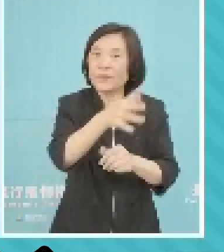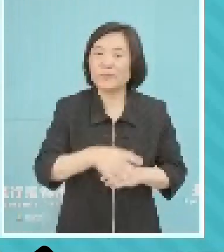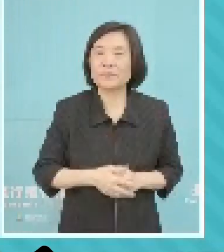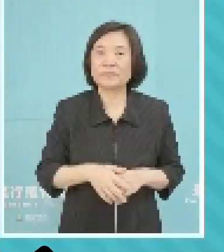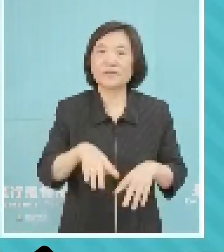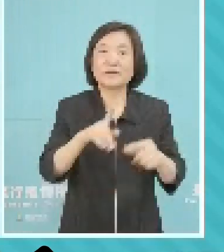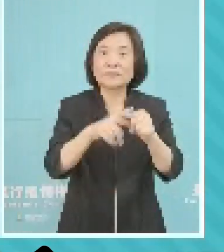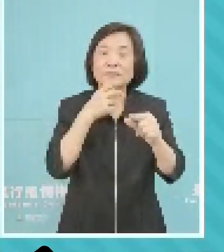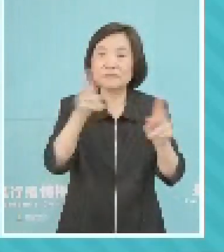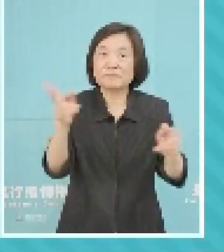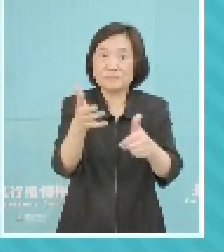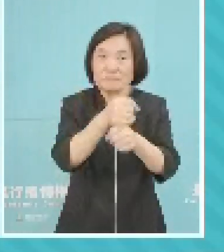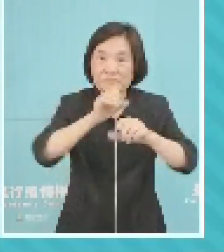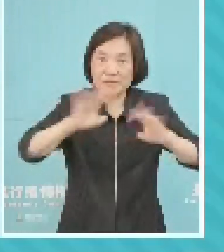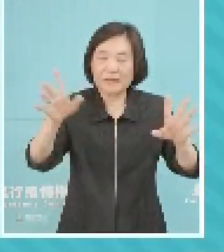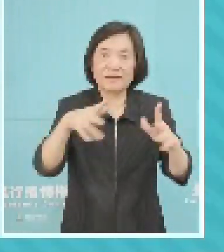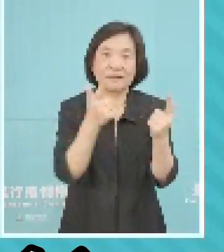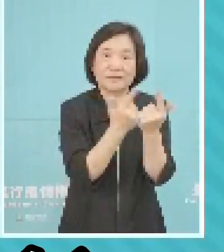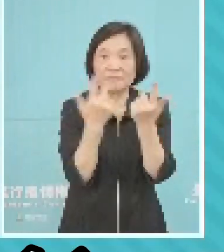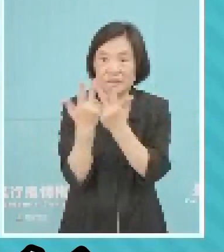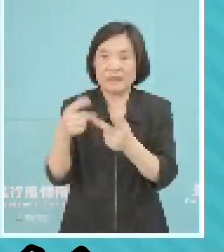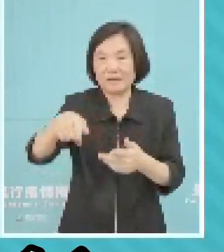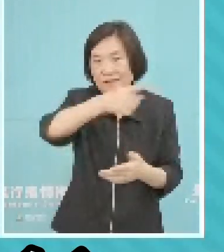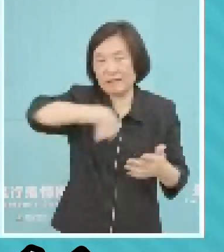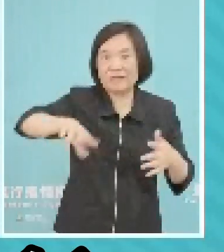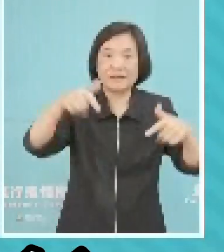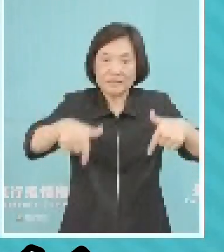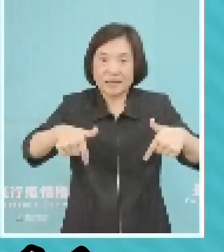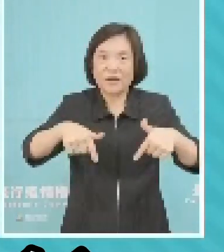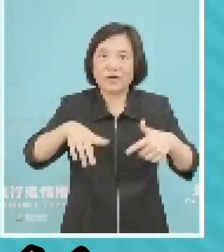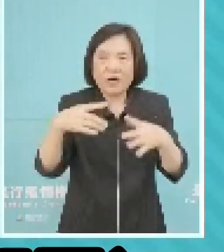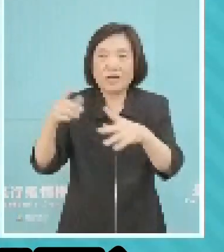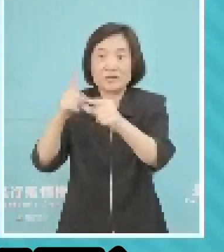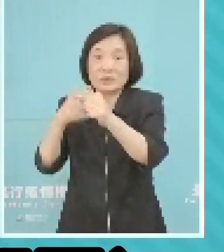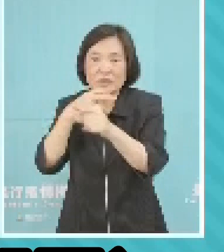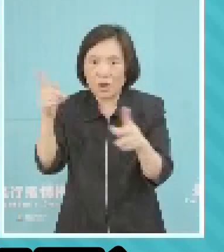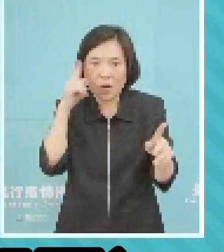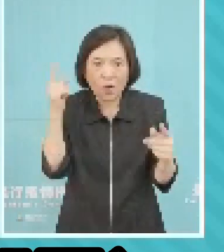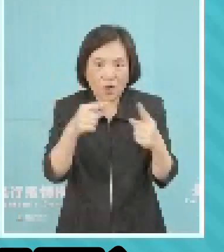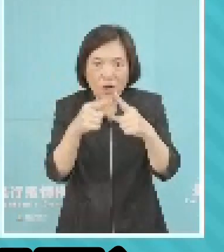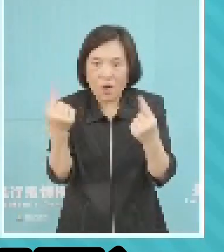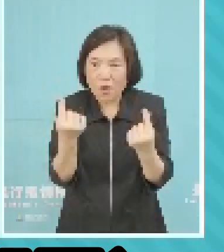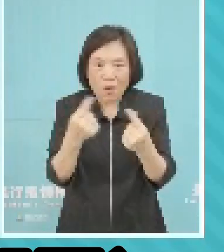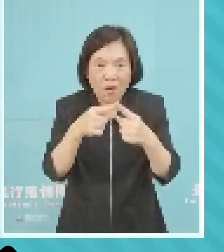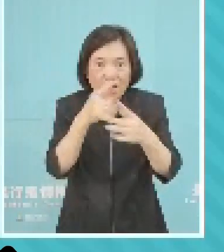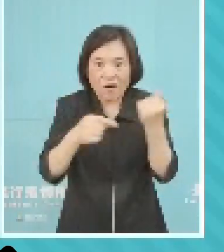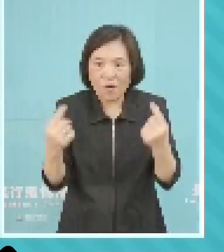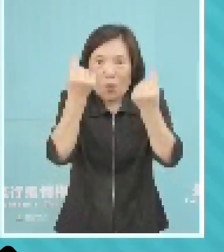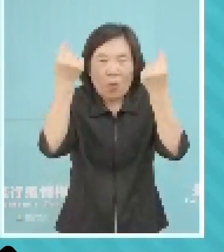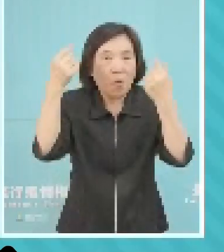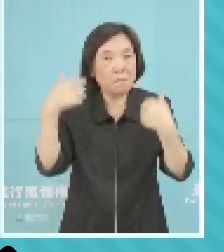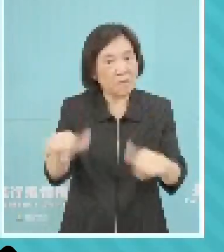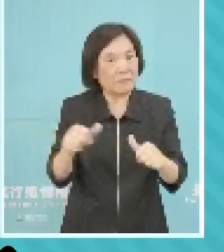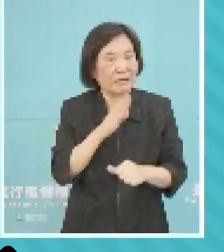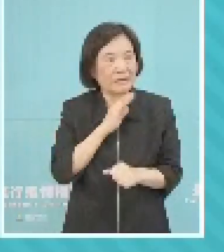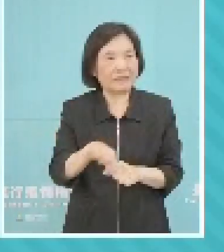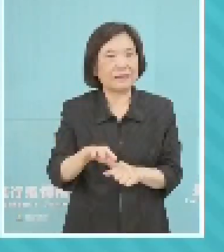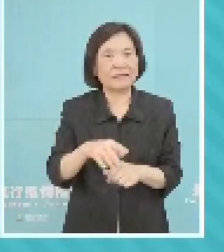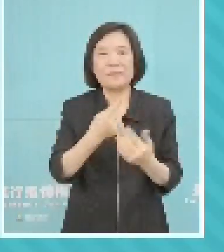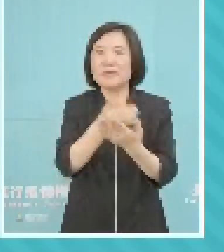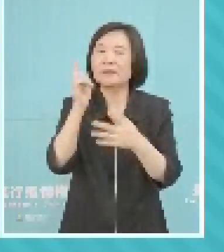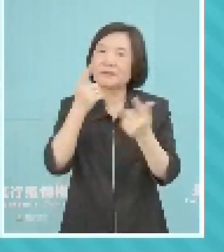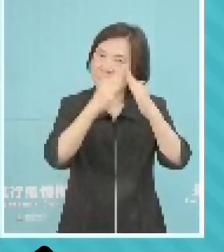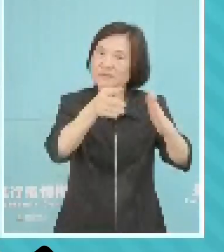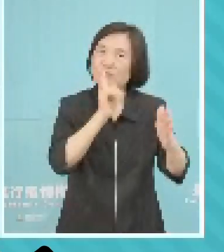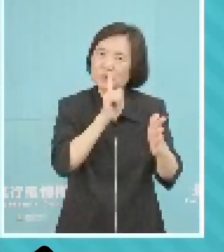中央流行疫情指挥中心跟双北市政府下午都会进行防疫记者会。许多观看北市记者会的观众认为，台北市的记者会说